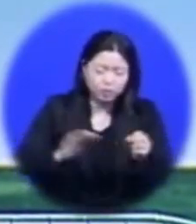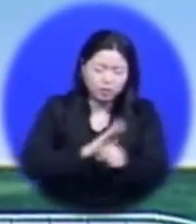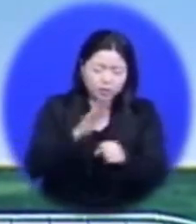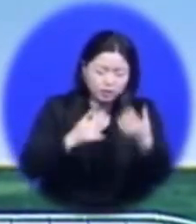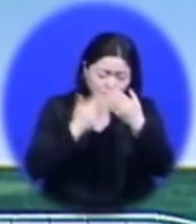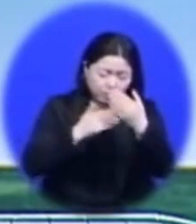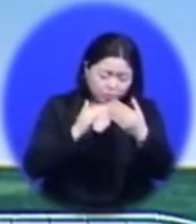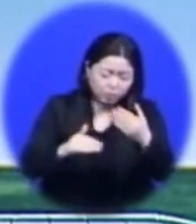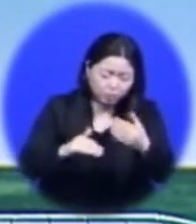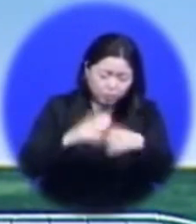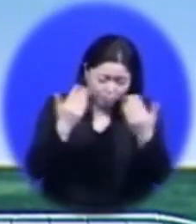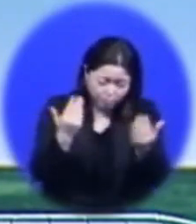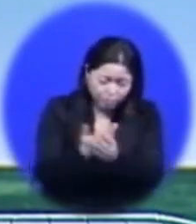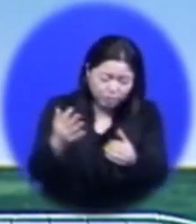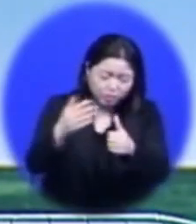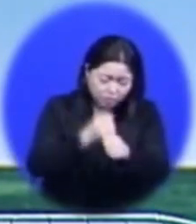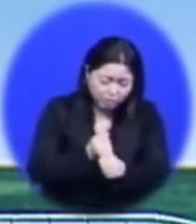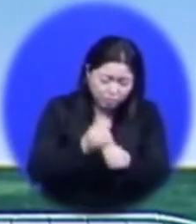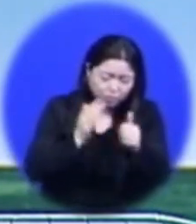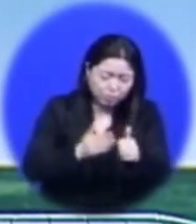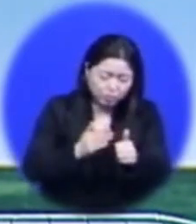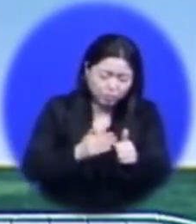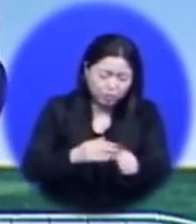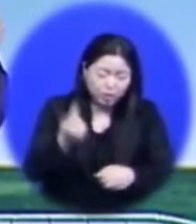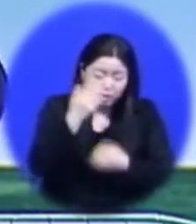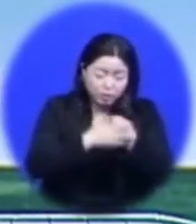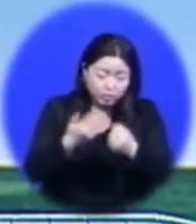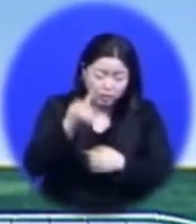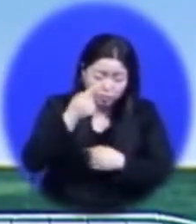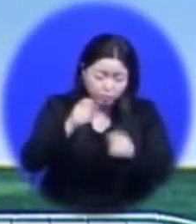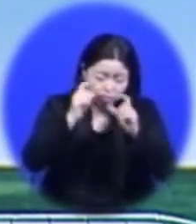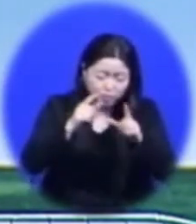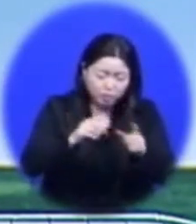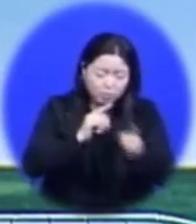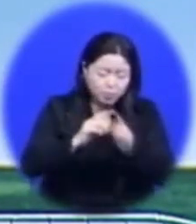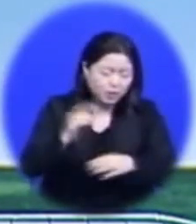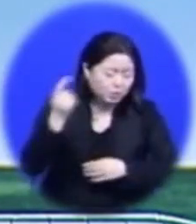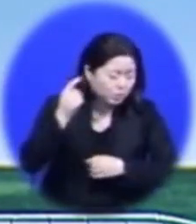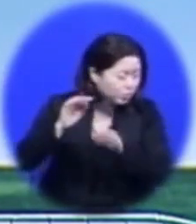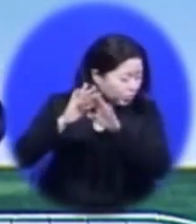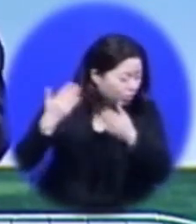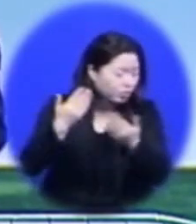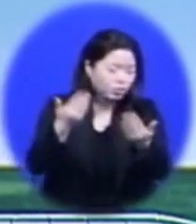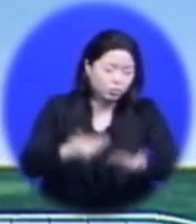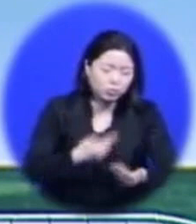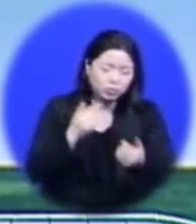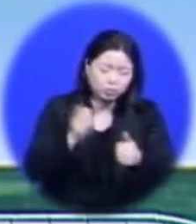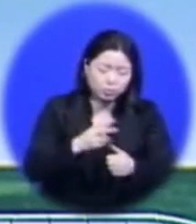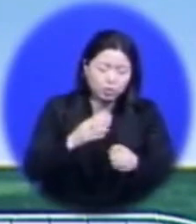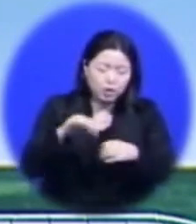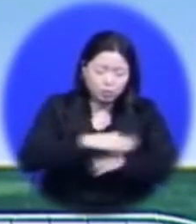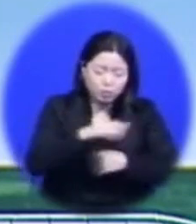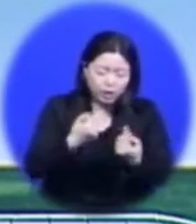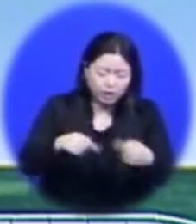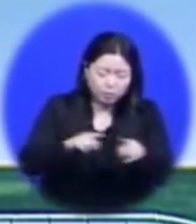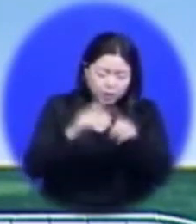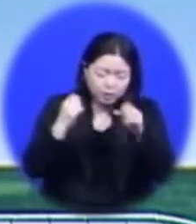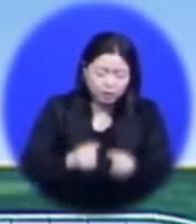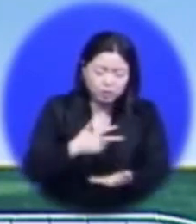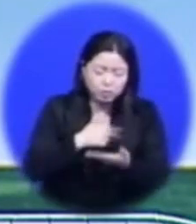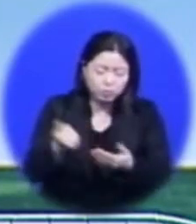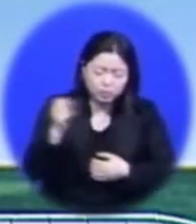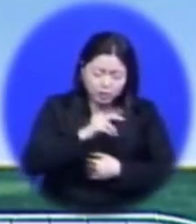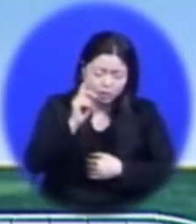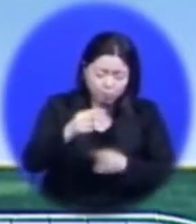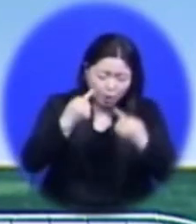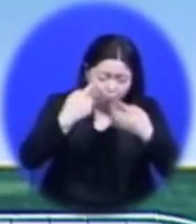성도들을 온전히 사로잡으소서. 은혜의 눈을 뜨게 하시고 말씀 듣는 귀를 열어주시고 우리와 함께 계시는 주님을 다시 한번